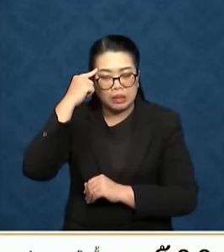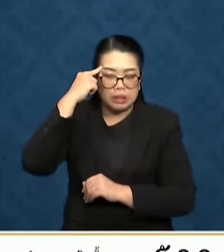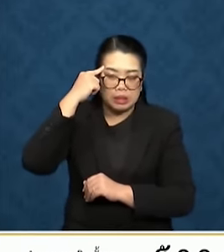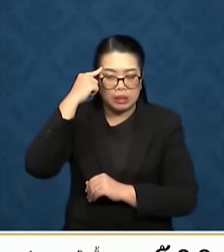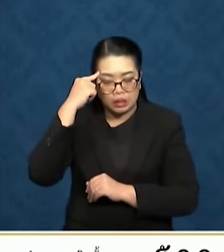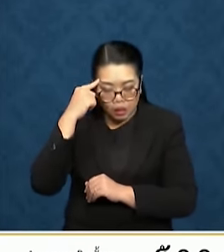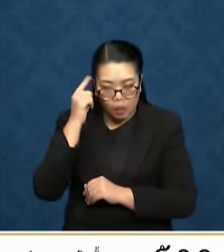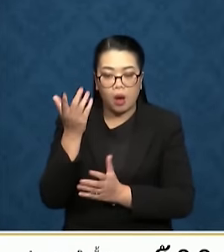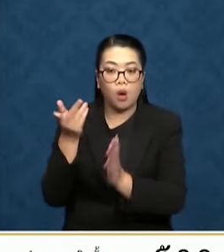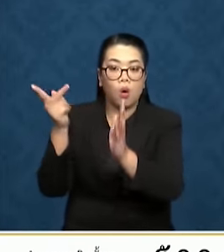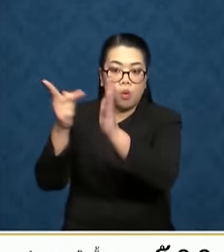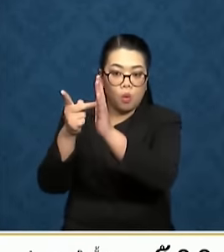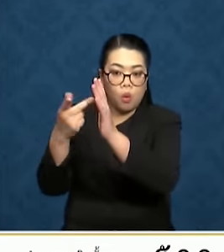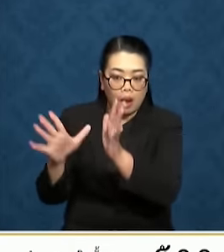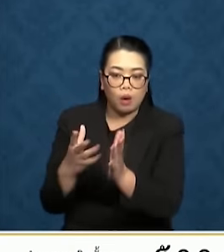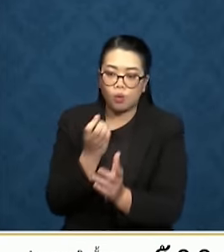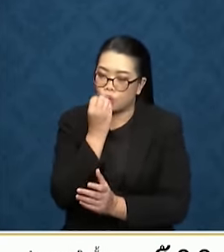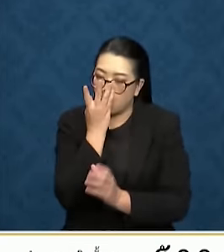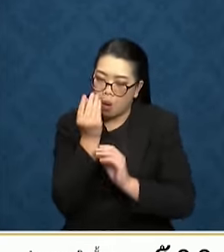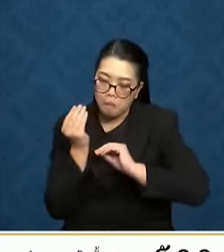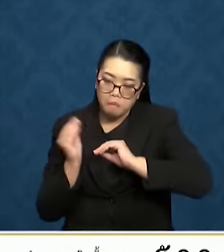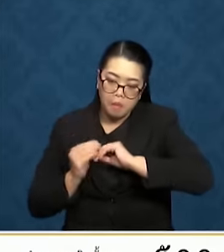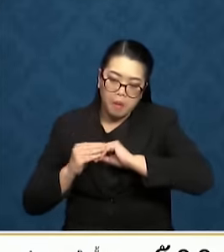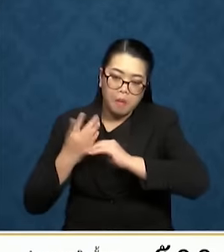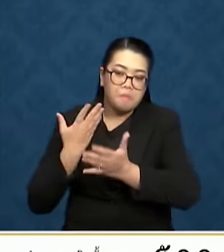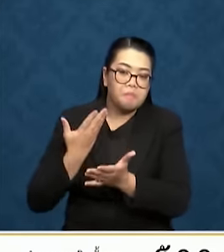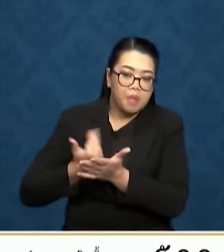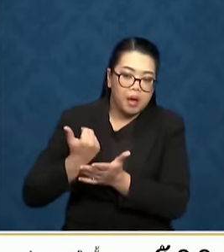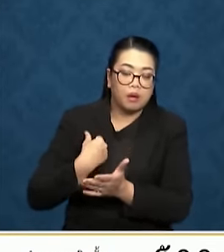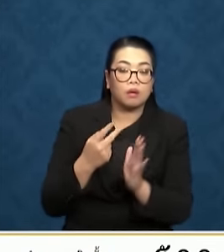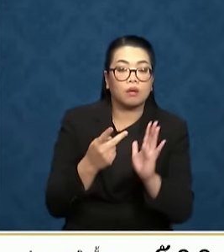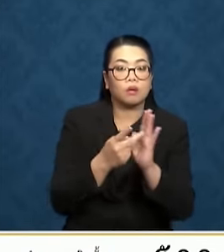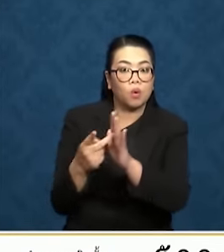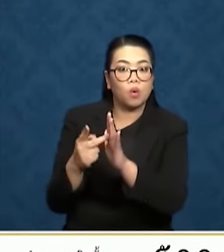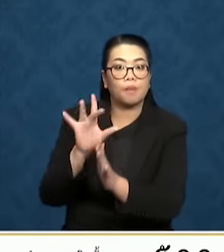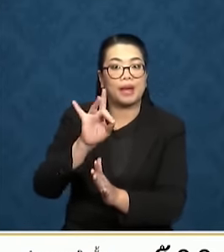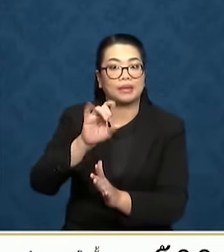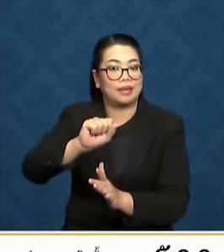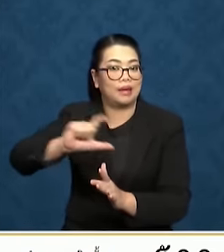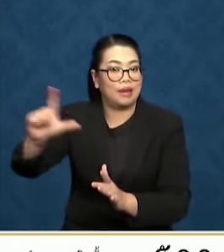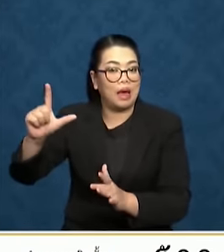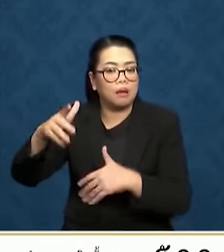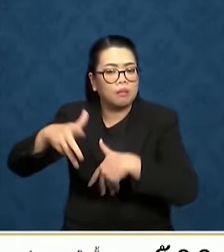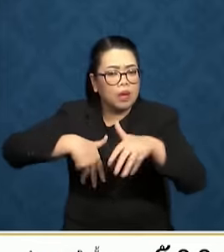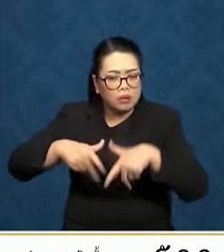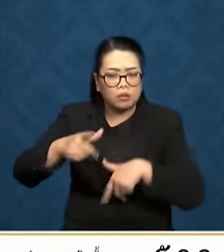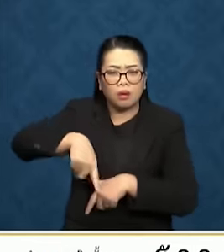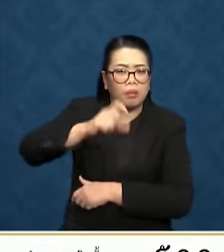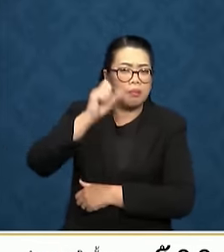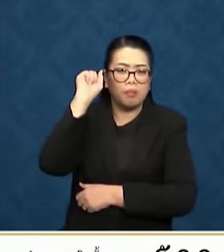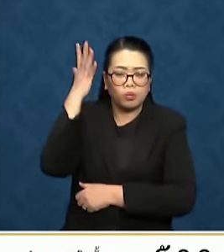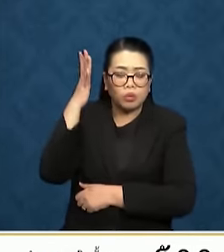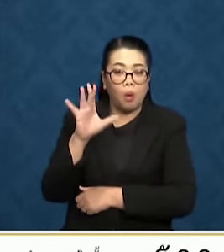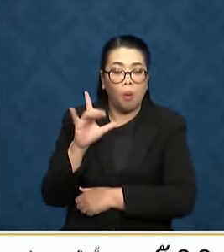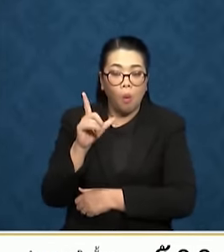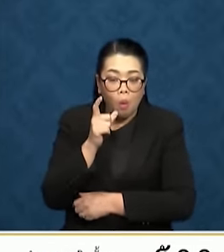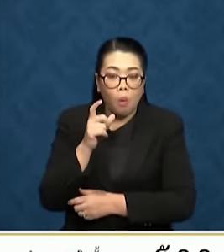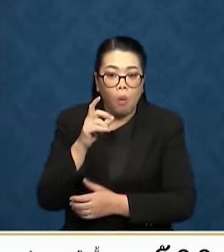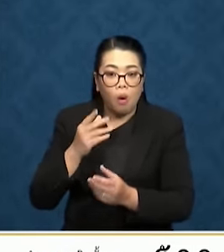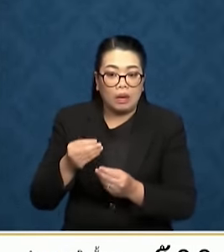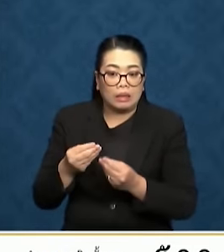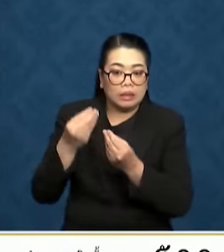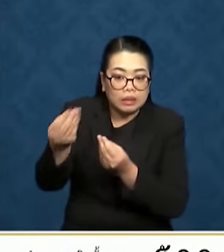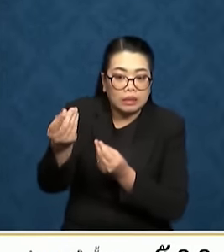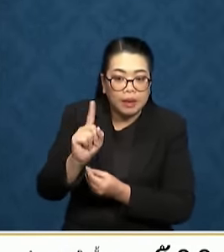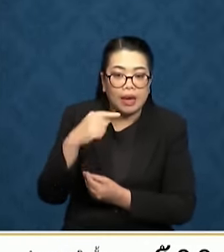คิดหลังให้ดีก่อนกู้ตรงนี้เนี่ยจะกู้800,000กว่าล้านเนี่ยประชาชนยังไม่ค่อยเข้าใจหรอกครับว่าตกลงต้องคืนเมื่อ